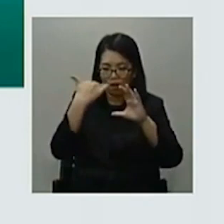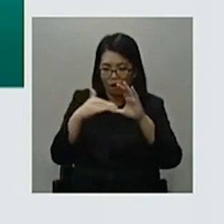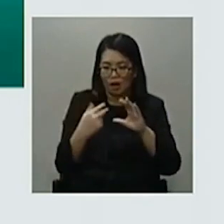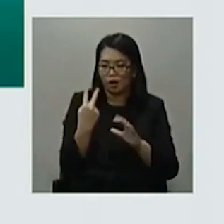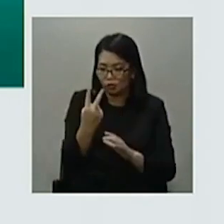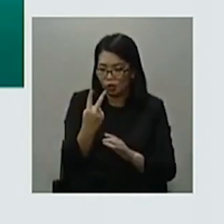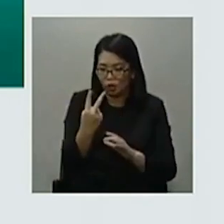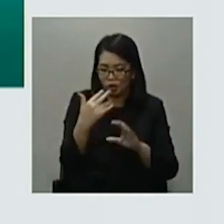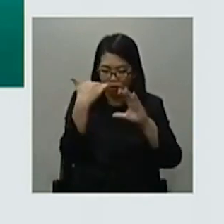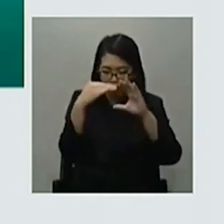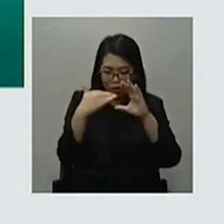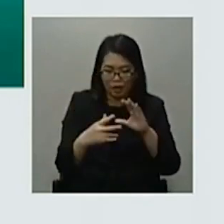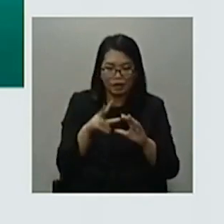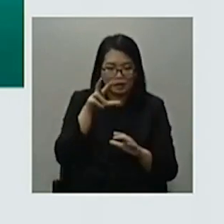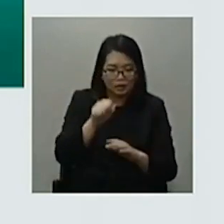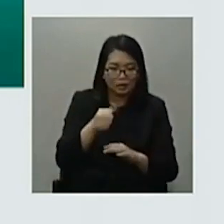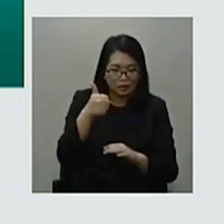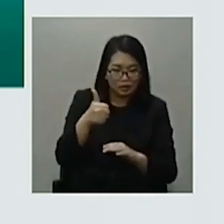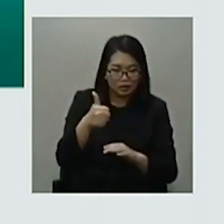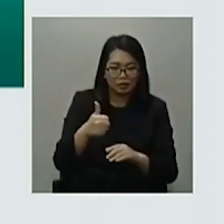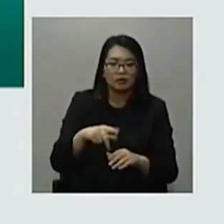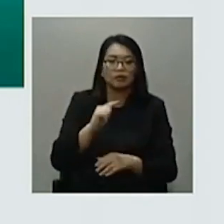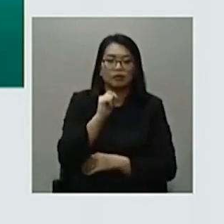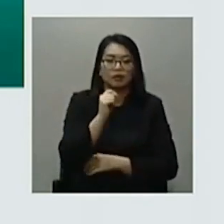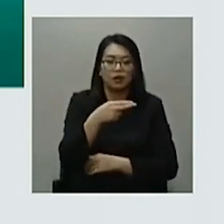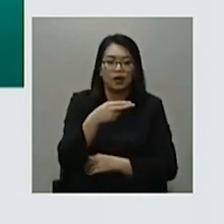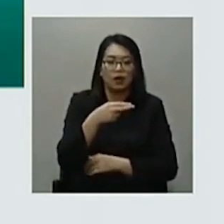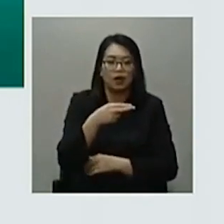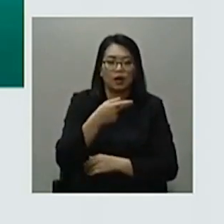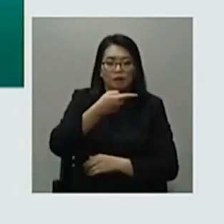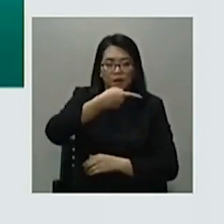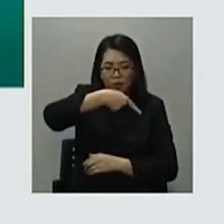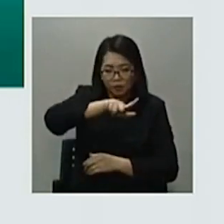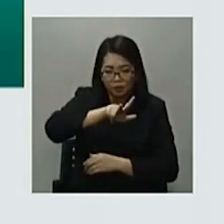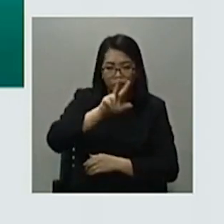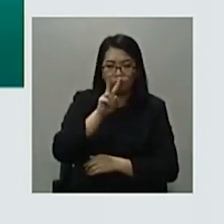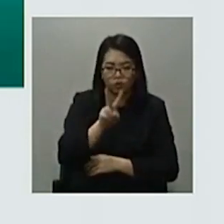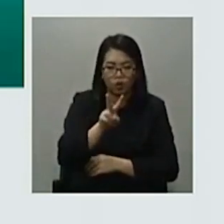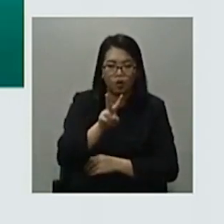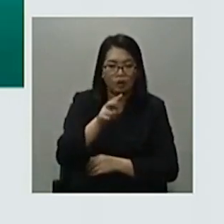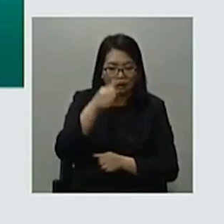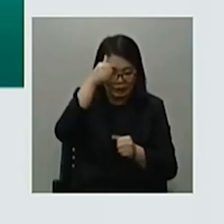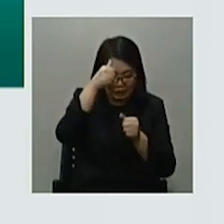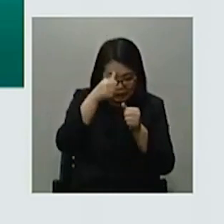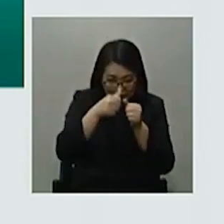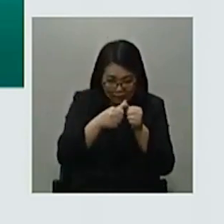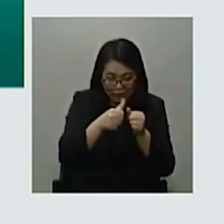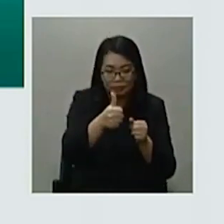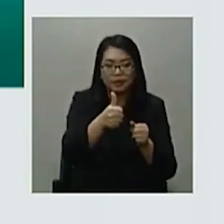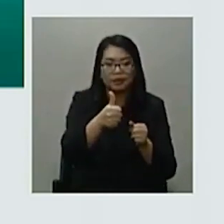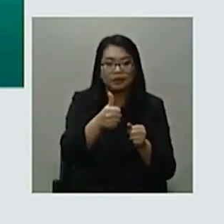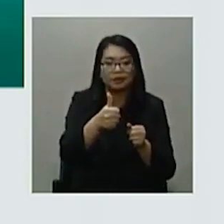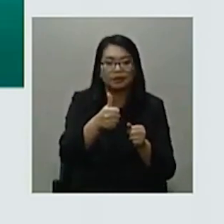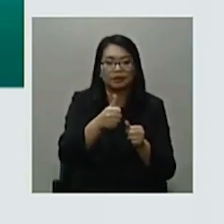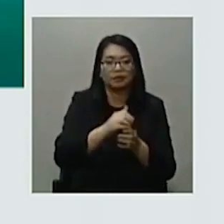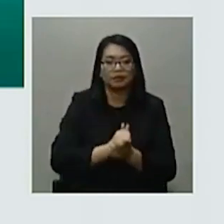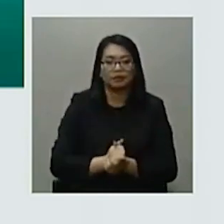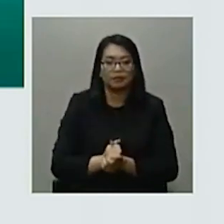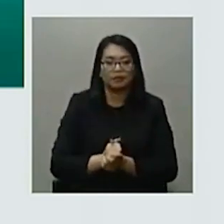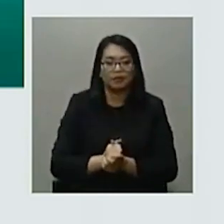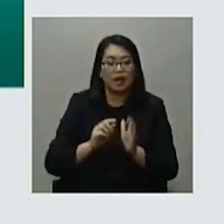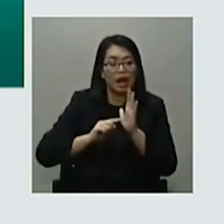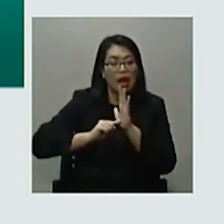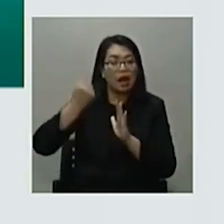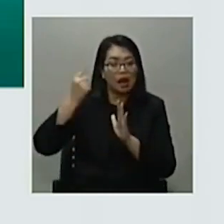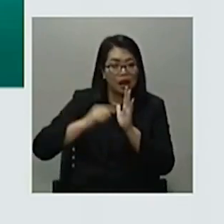ท่านประธานจำททหารพอสำเภาหมายเลข2ให้ดีนะฮะนะฮะนี่เป็นครั้งแรกที่ผ